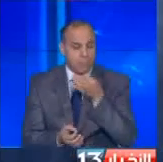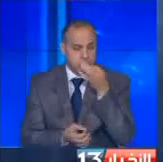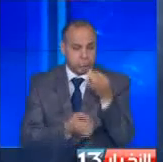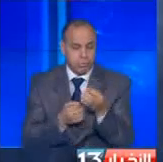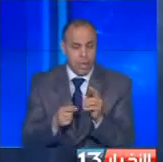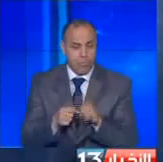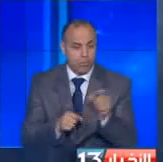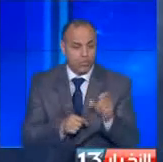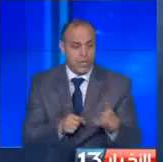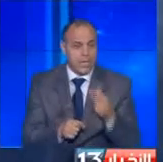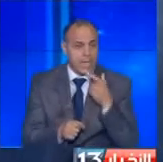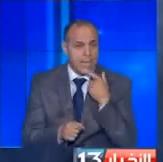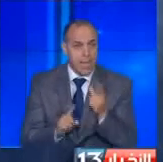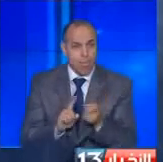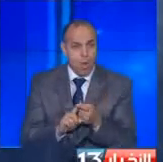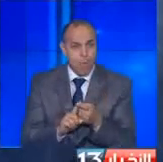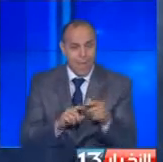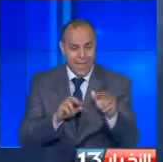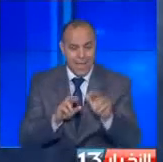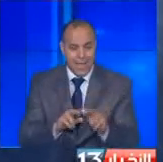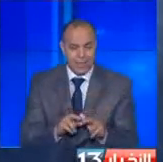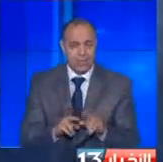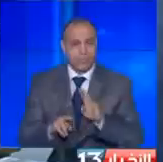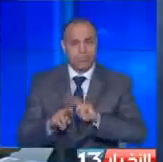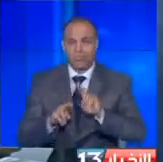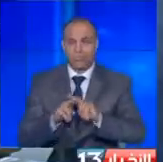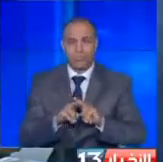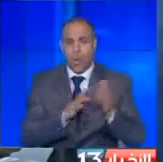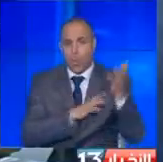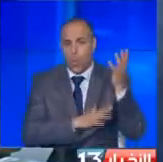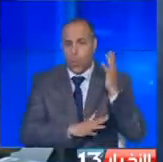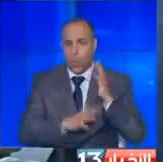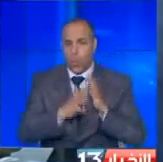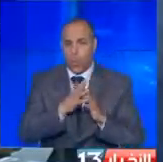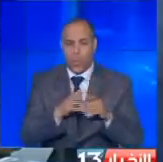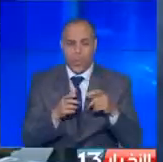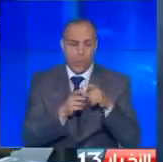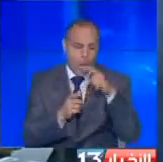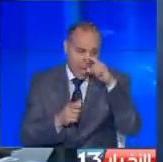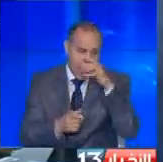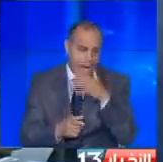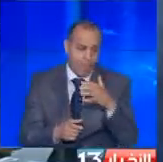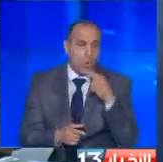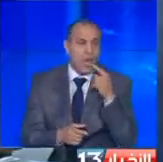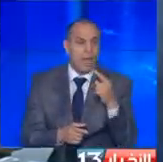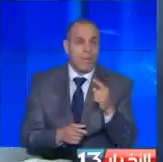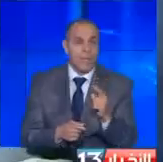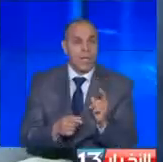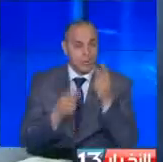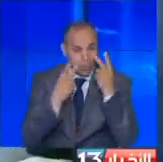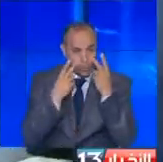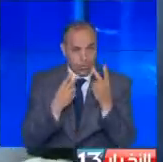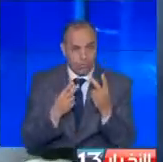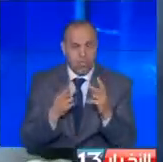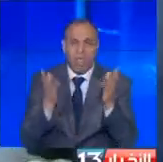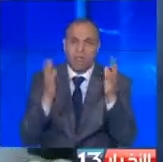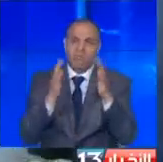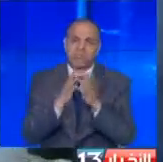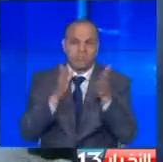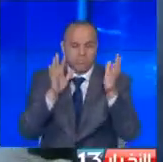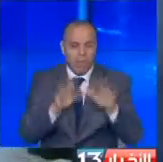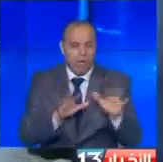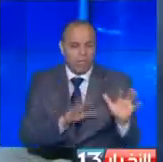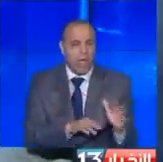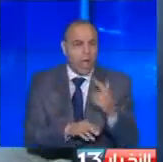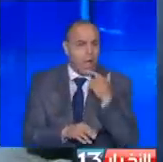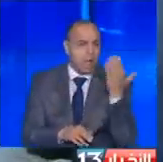بعض المشاركين على أهمية إعادة صيانة وإحياء تراث بعض الدول العربية التي شهدت دمارا في عدة